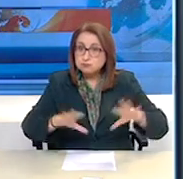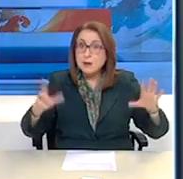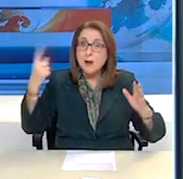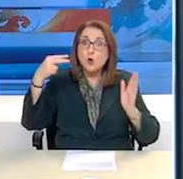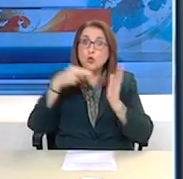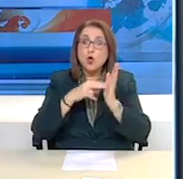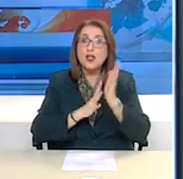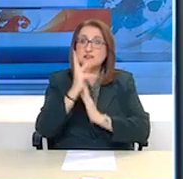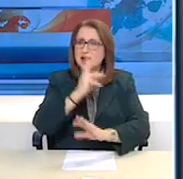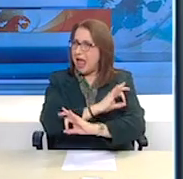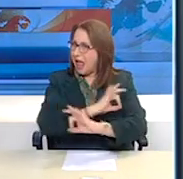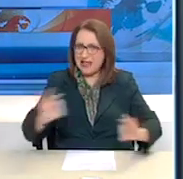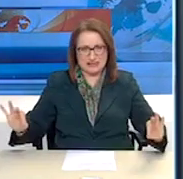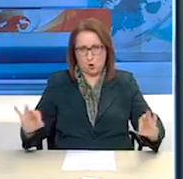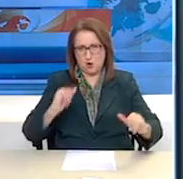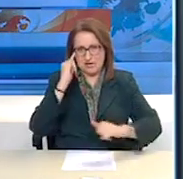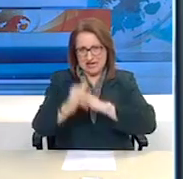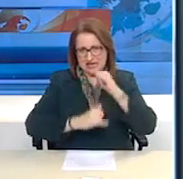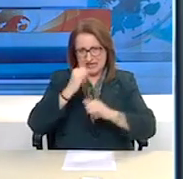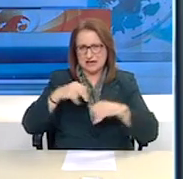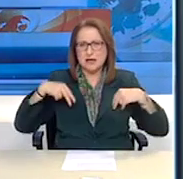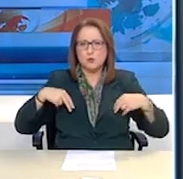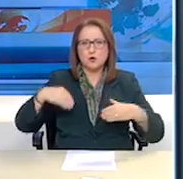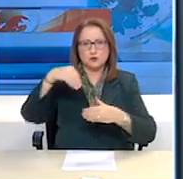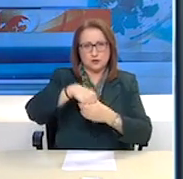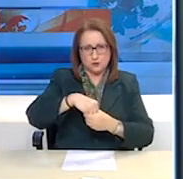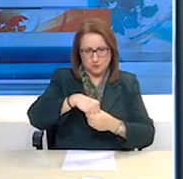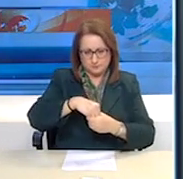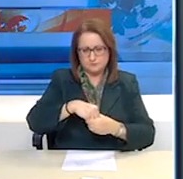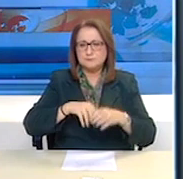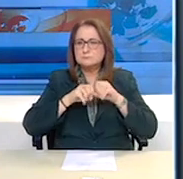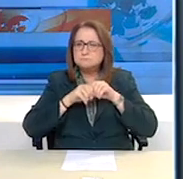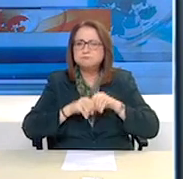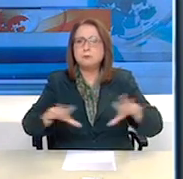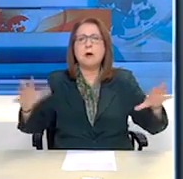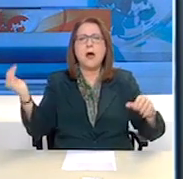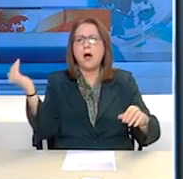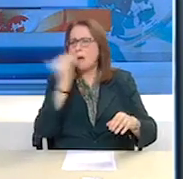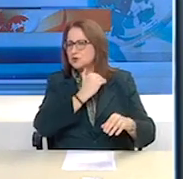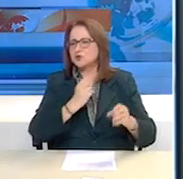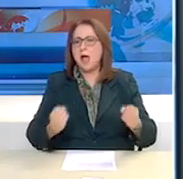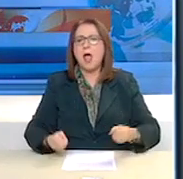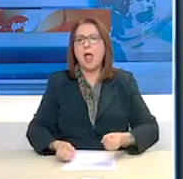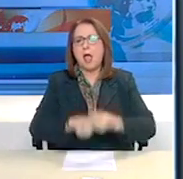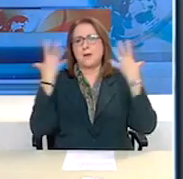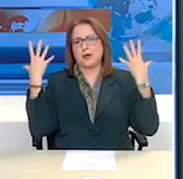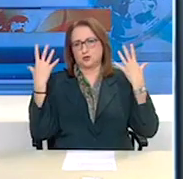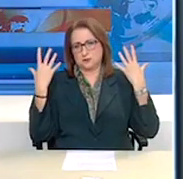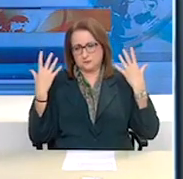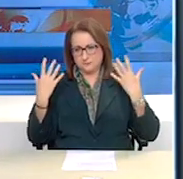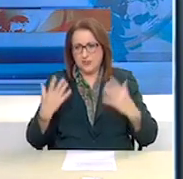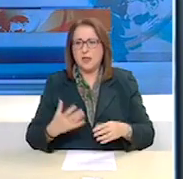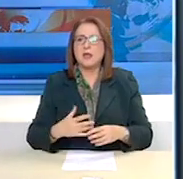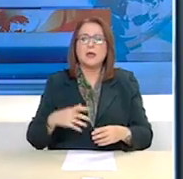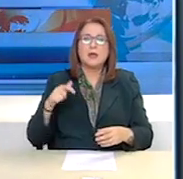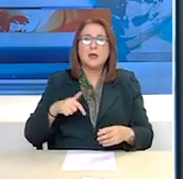Μηχανοργάνωσης της Γενικής Διεύθυνσης Αναπτυξιακών Προγραμμάτων του Υπουργείου Εσωτερικών. Στο πλαίσιο αυτό, ο Εθνικός Οργανισμός Δημόσιας Υγείας έχει